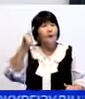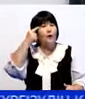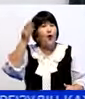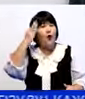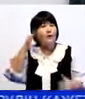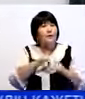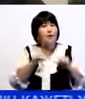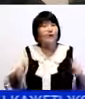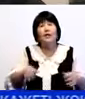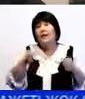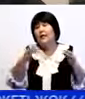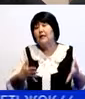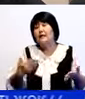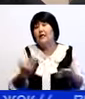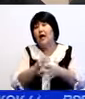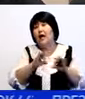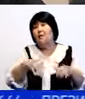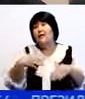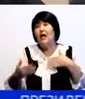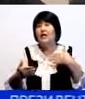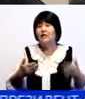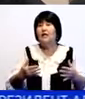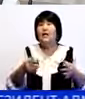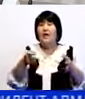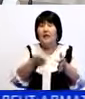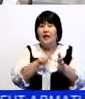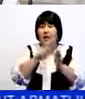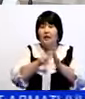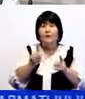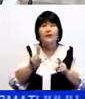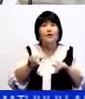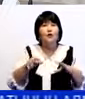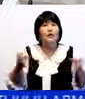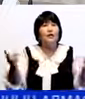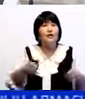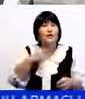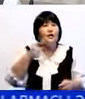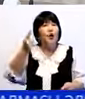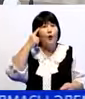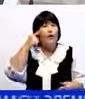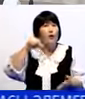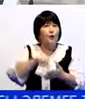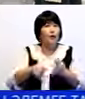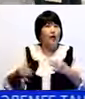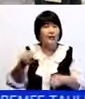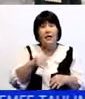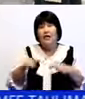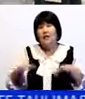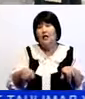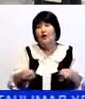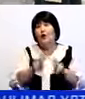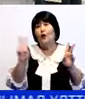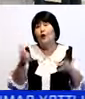қабілетін арттыру арқылы кез келген ақпаратты жан-жақты талдай білу үшін не істеу керектігін айтып, ойларын ортаға салды. Шара соңында